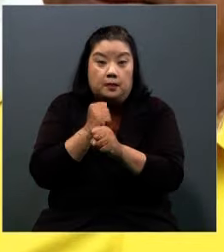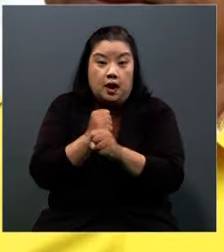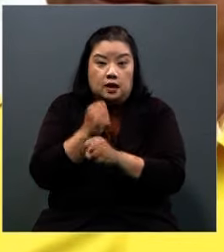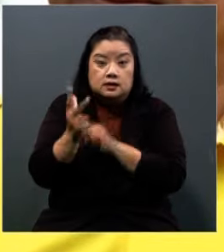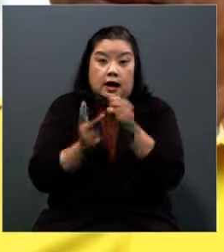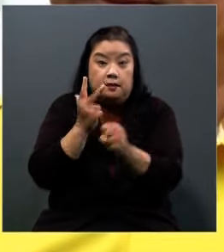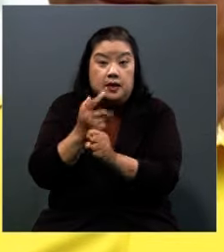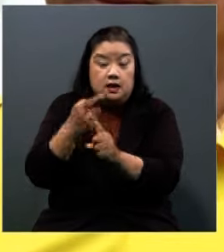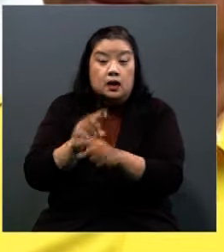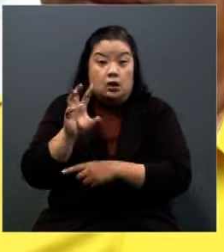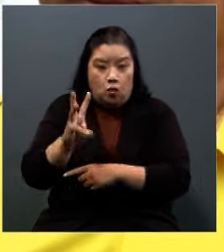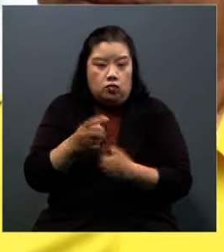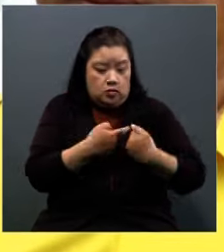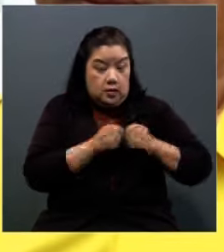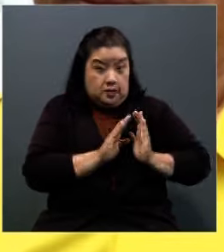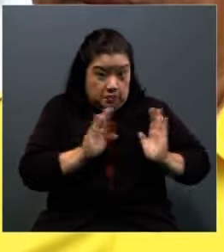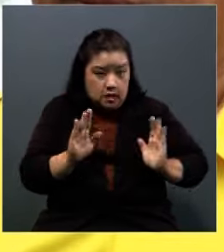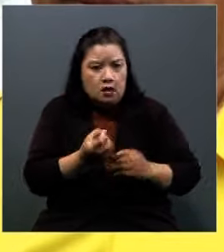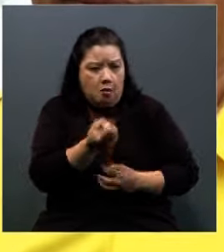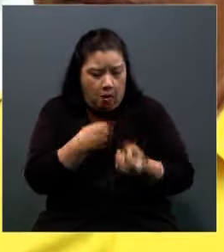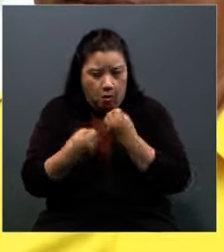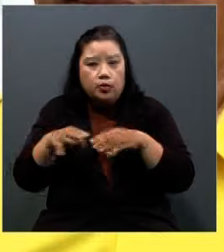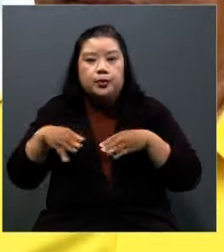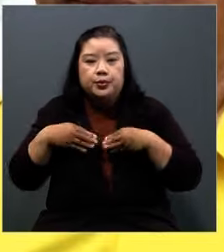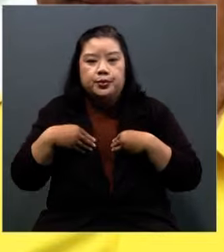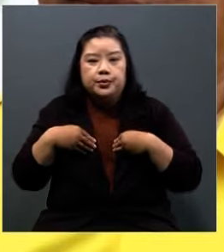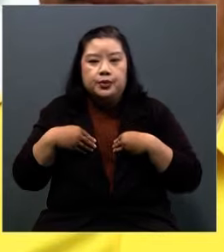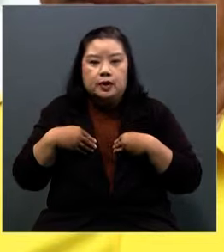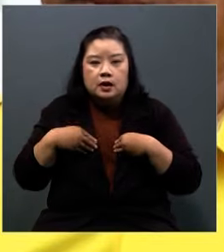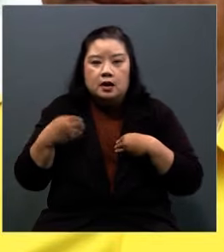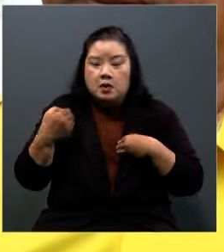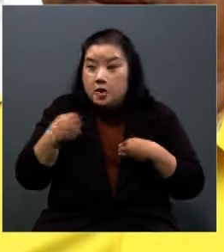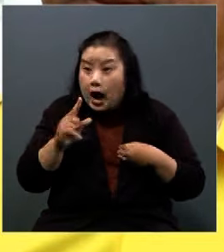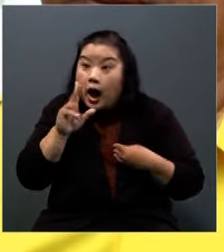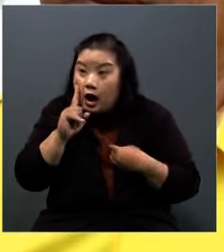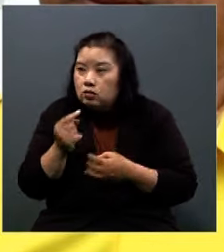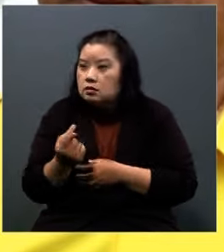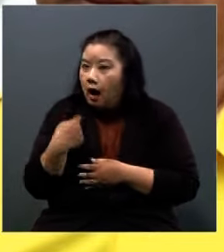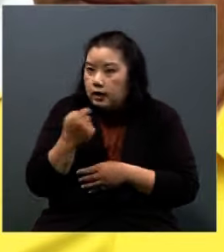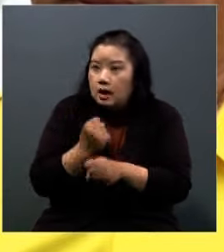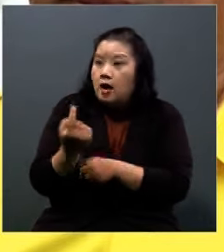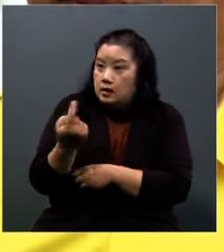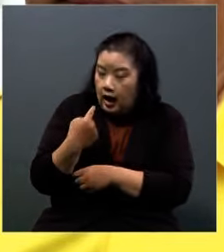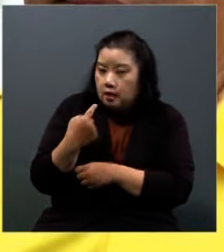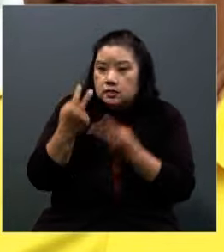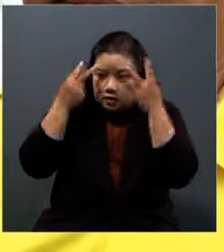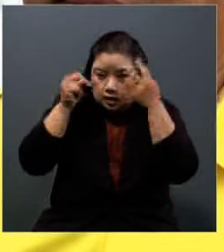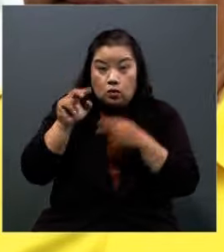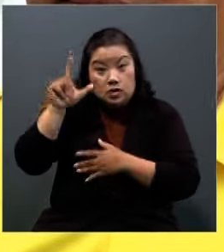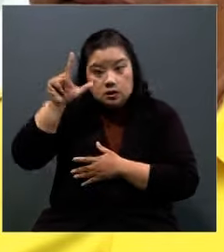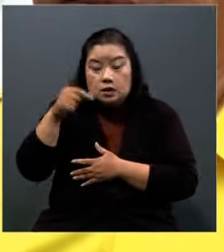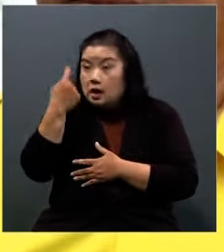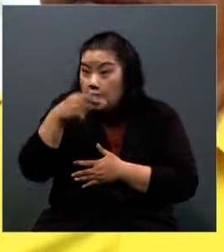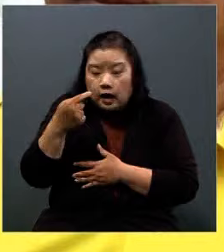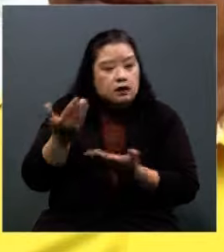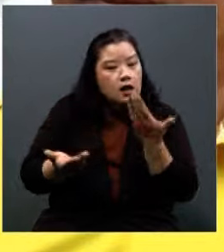3 ปีครึ่งเนี่ยเราใจกว้างเสมอสำหรับการรับฟังความคิดเห็นของทุกๆคนจะไม่ว่าเป็นทางท่านผู้สื่อข่าวเองหรือว่าทางเป็นอดีตนายกรัฐมนตรี